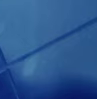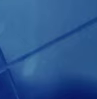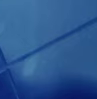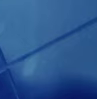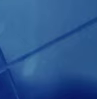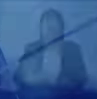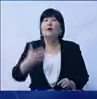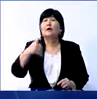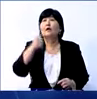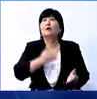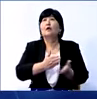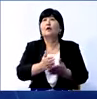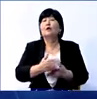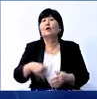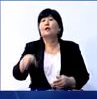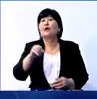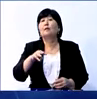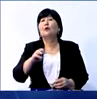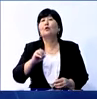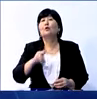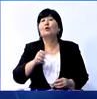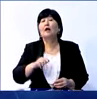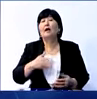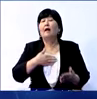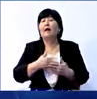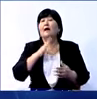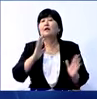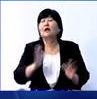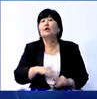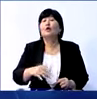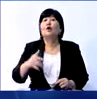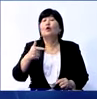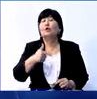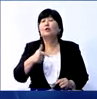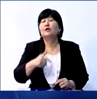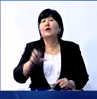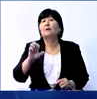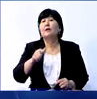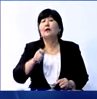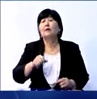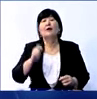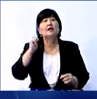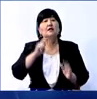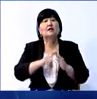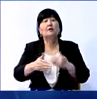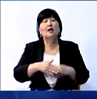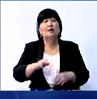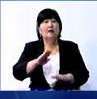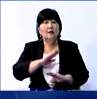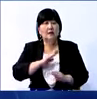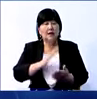Жарты ғасырға жуық ғұмырын драматургия саласына арнаған талантты актриса Үмігүлсін Бегімова 70 жасқа қараған шағында дүниеден